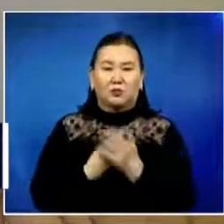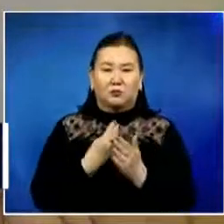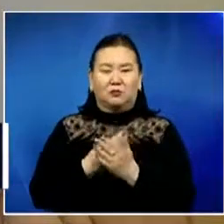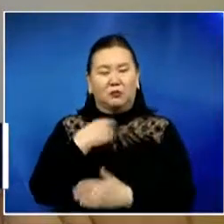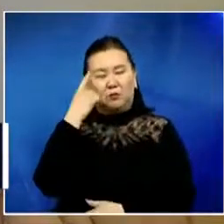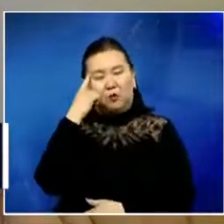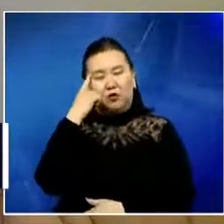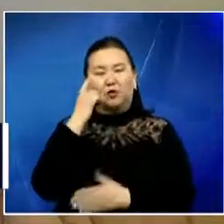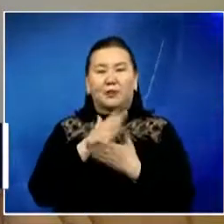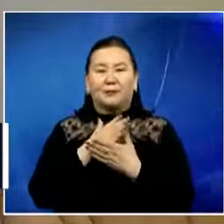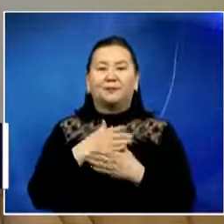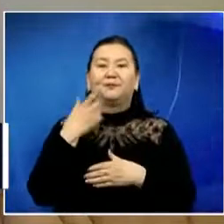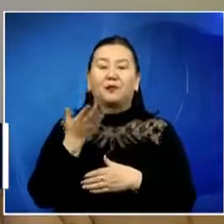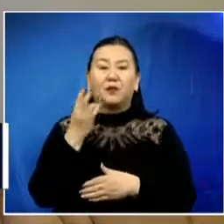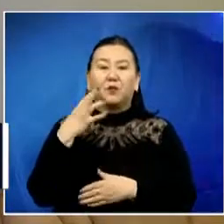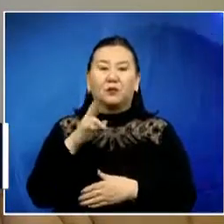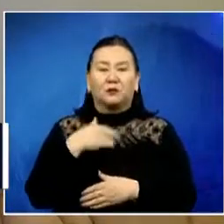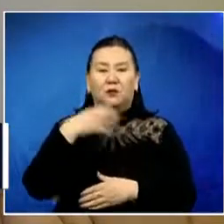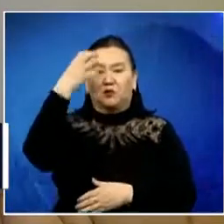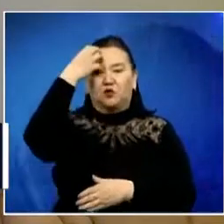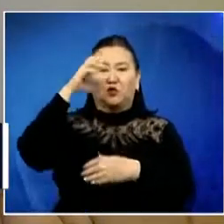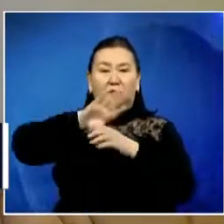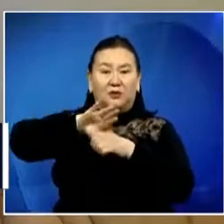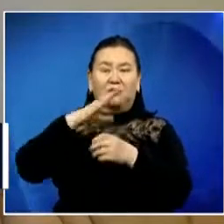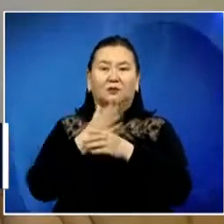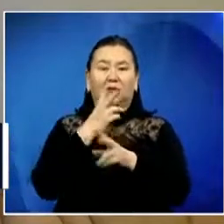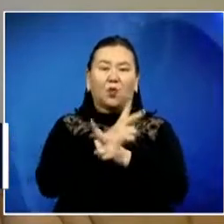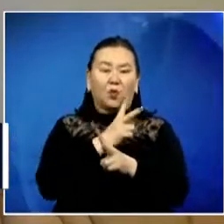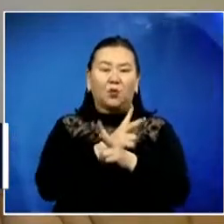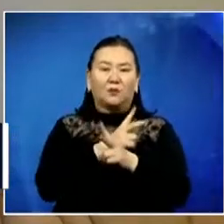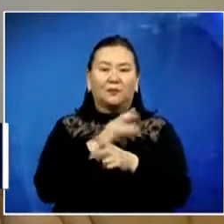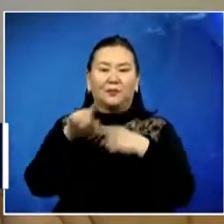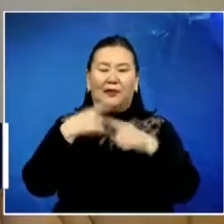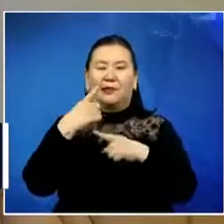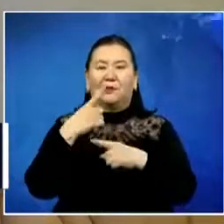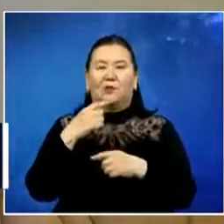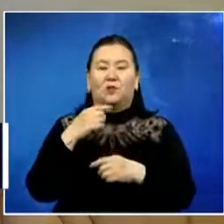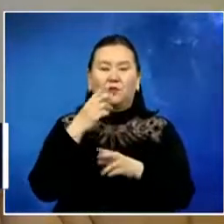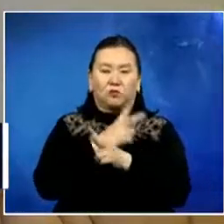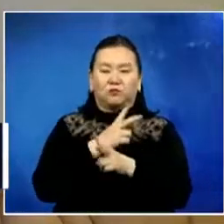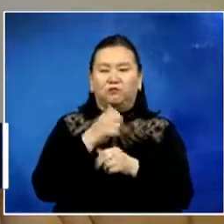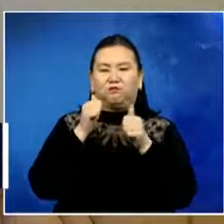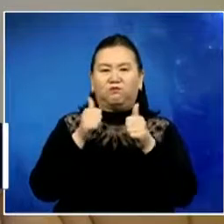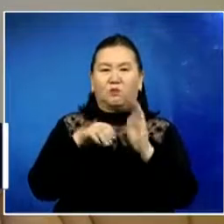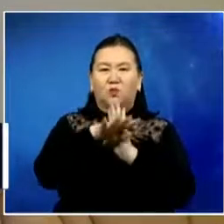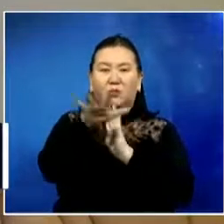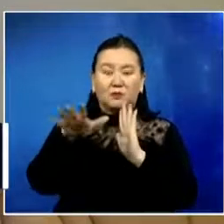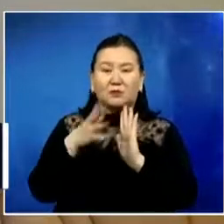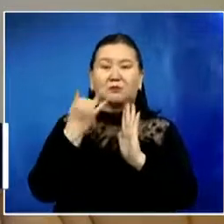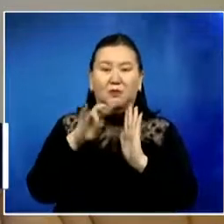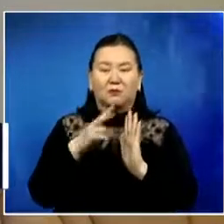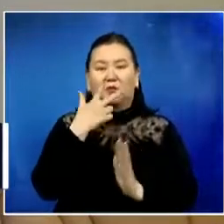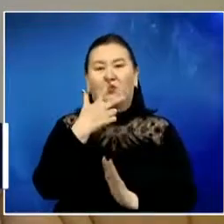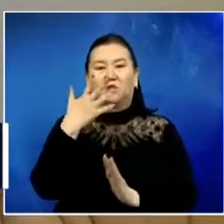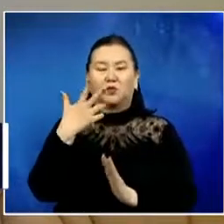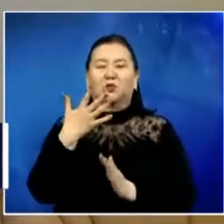боддог байхгүй. Тий тэр үед манай төр засаг тий хууль тогтоомж нь илүү хүчтэй илүү хүртэмжтэй байсан бол тэр 3-4